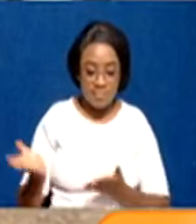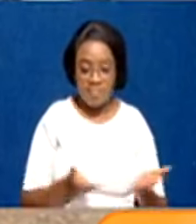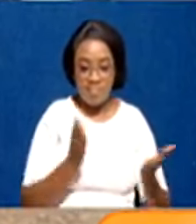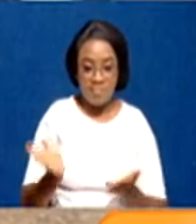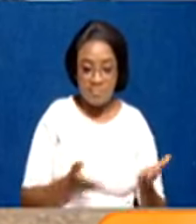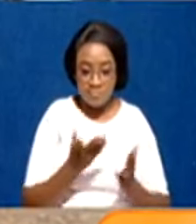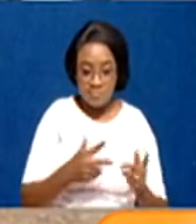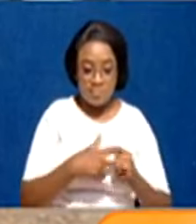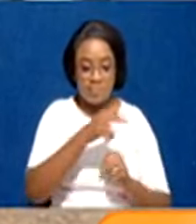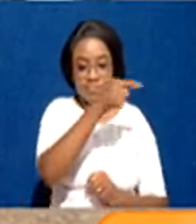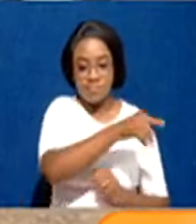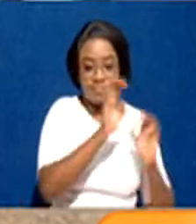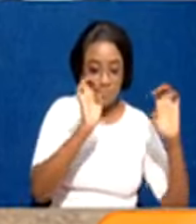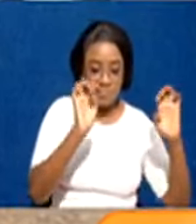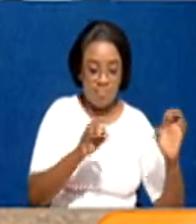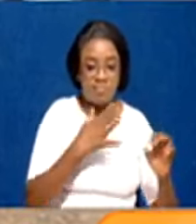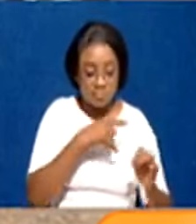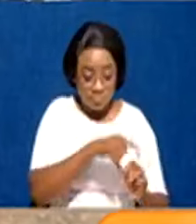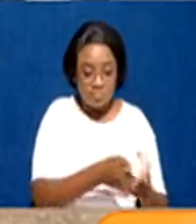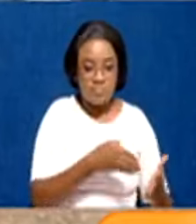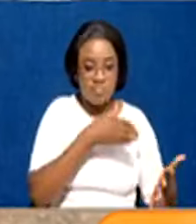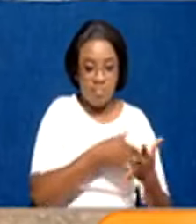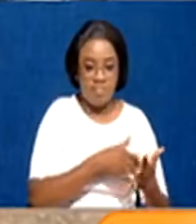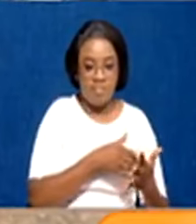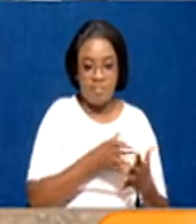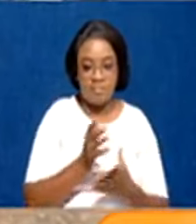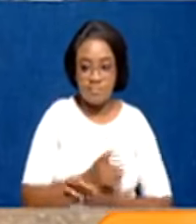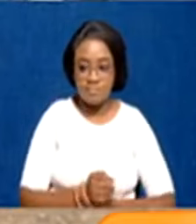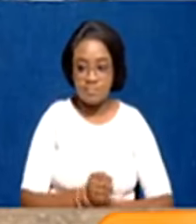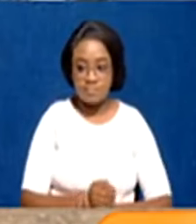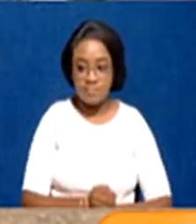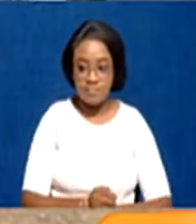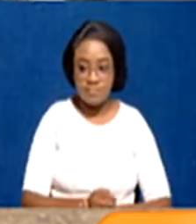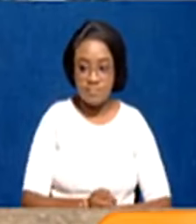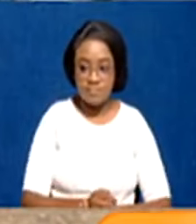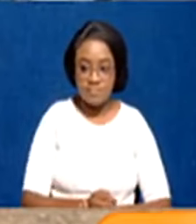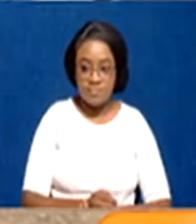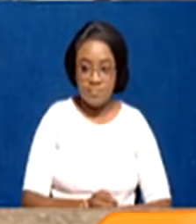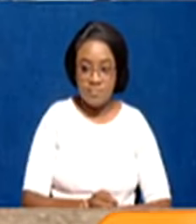sasa wanataka nyufa hizo kuzibwa ili kukomesha ukeketaji.